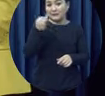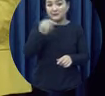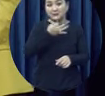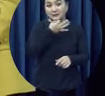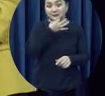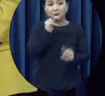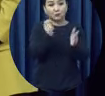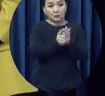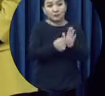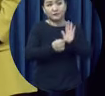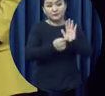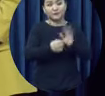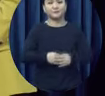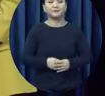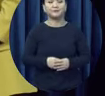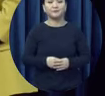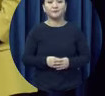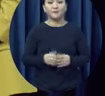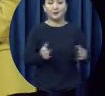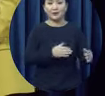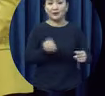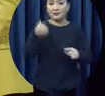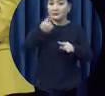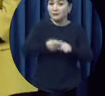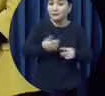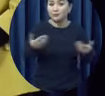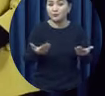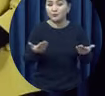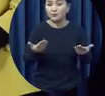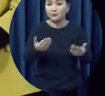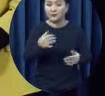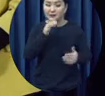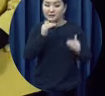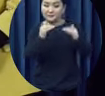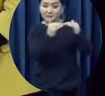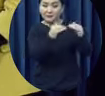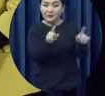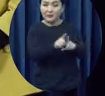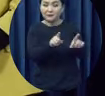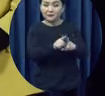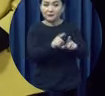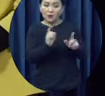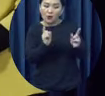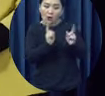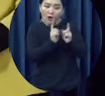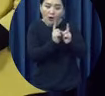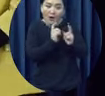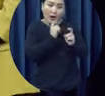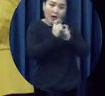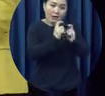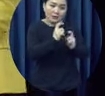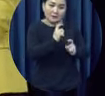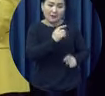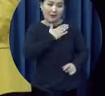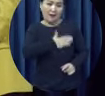зүйл, нэн тэргүүний чухал зүйл болдог. Мөн нэмэгдээд юу гарч ирдэг вэ гэхээр үе тэнгийнхэнтэйгээ ойр дотны харилцаа тогтоох, хайрлах,